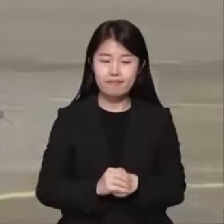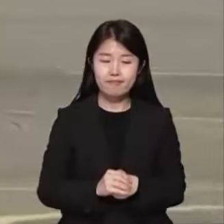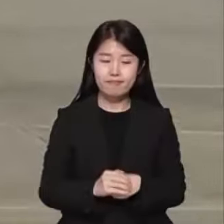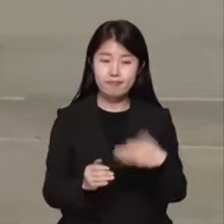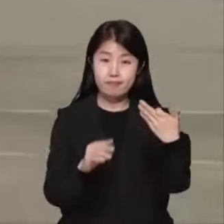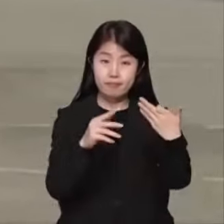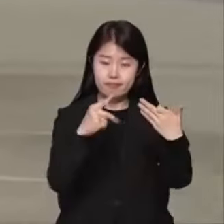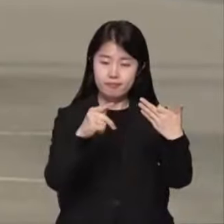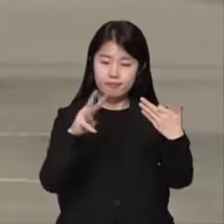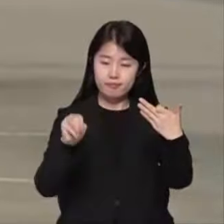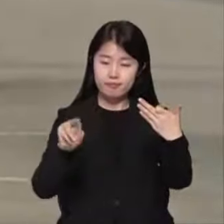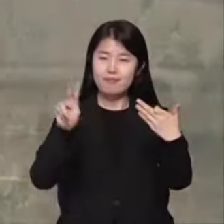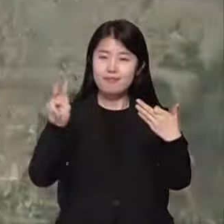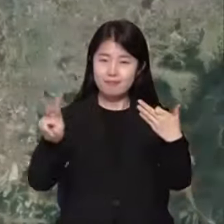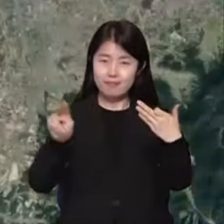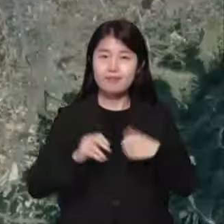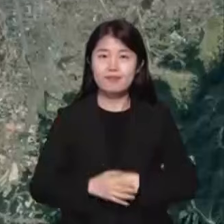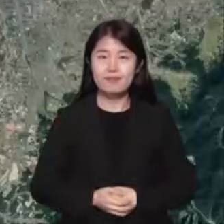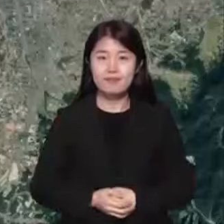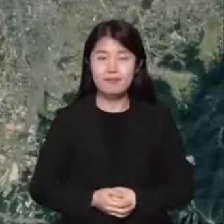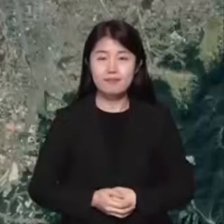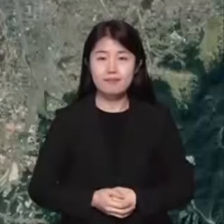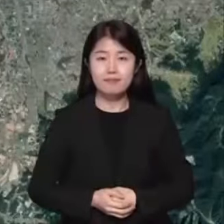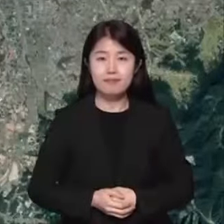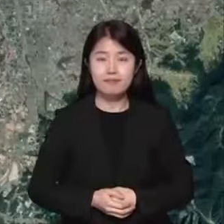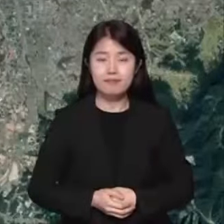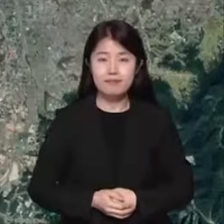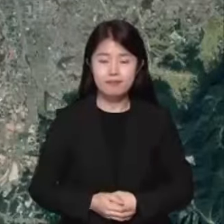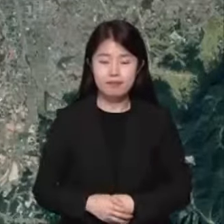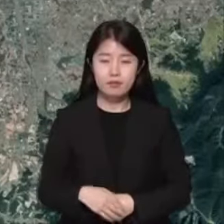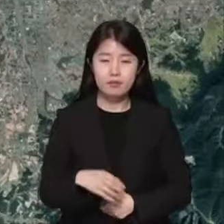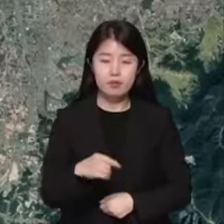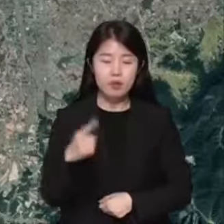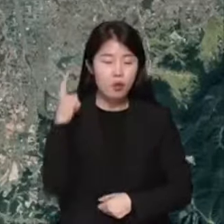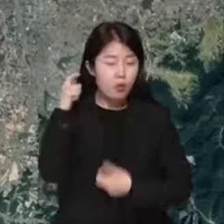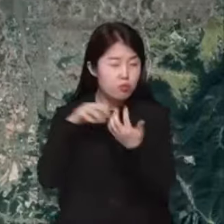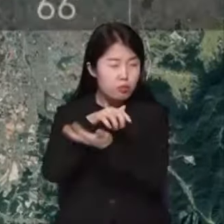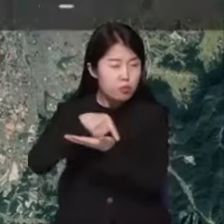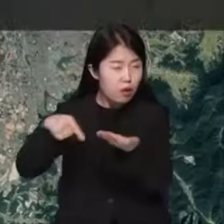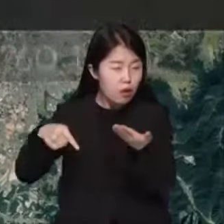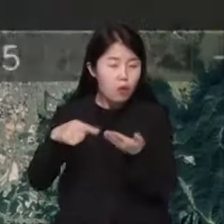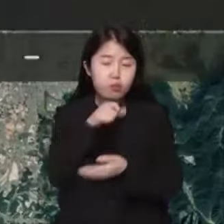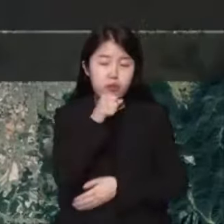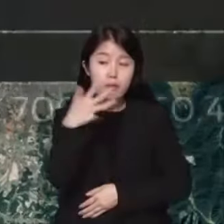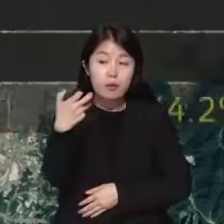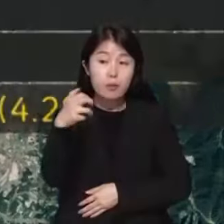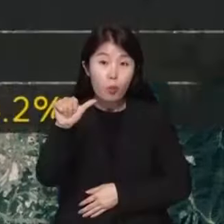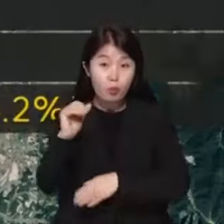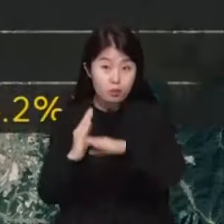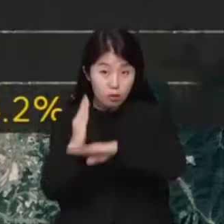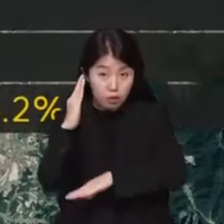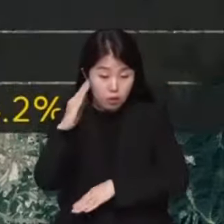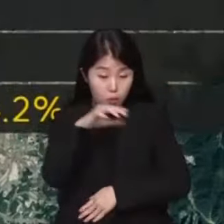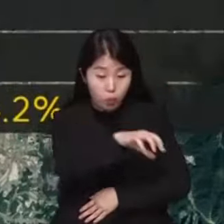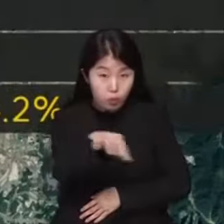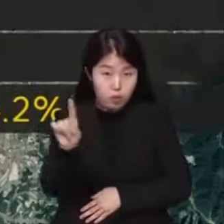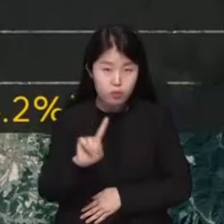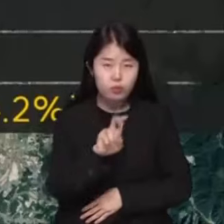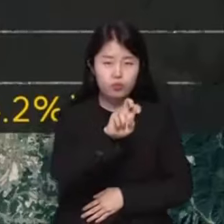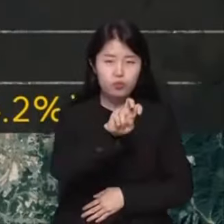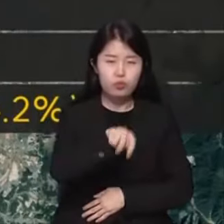19제곱킬로미터라는 조사 결과가 나왔습니다. 85베클 이상 소음 피해 면적은 군공항이 들어설